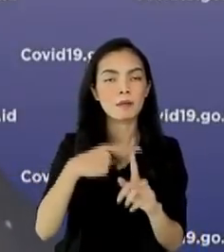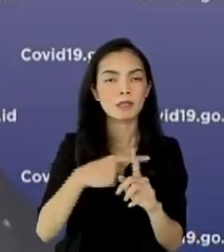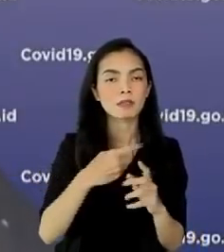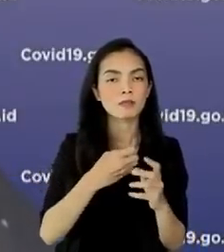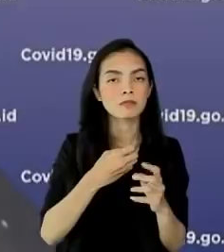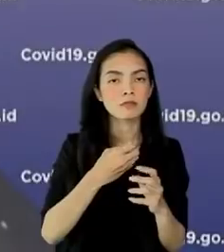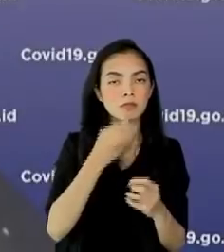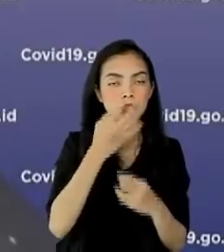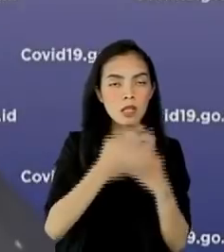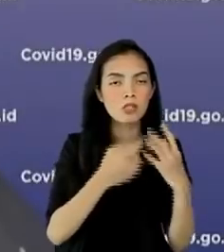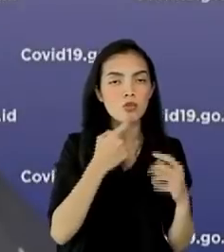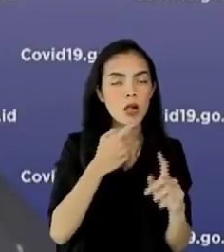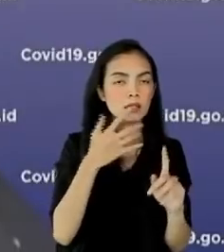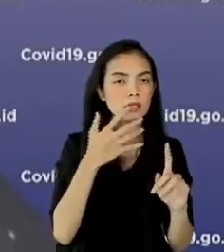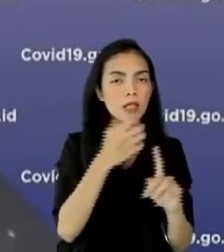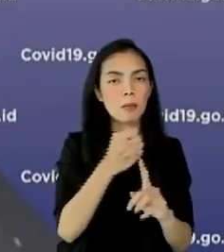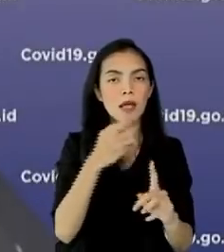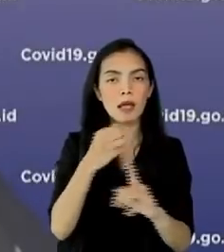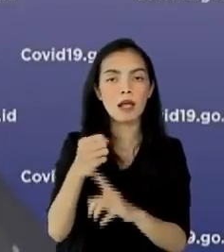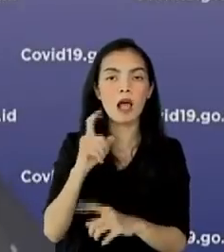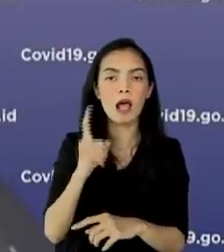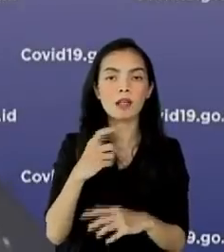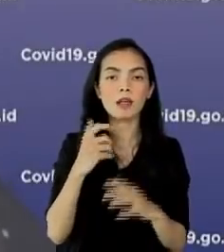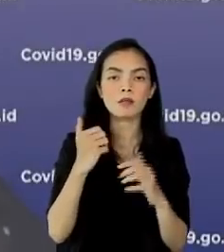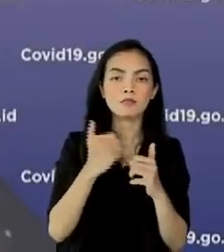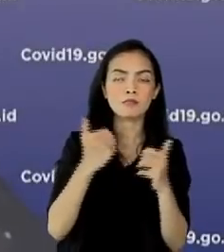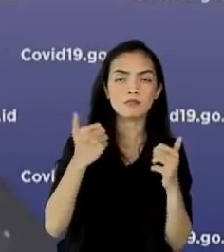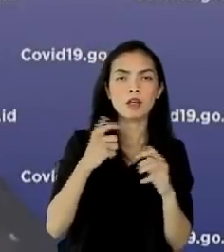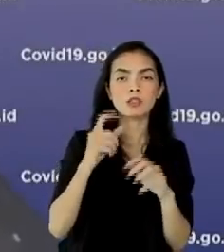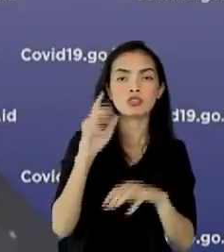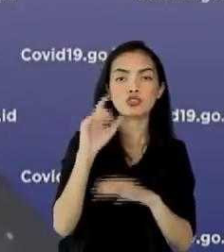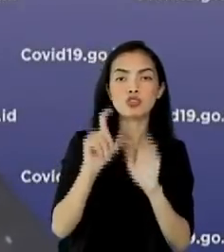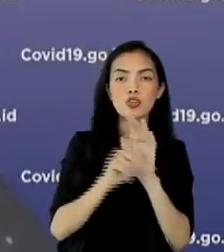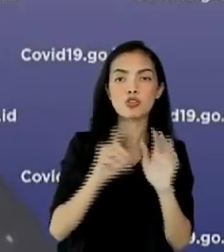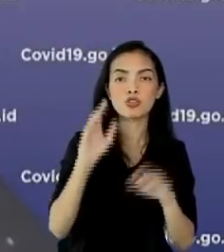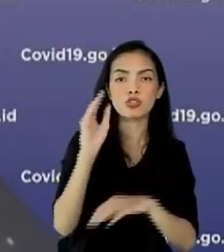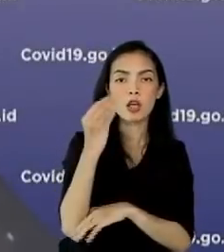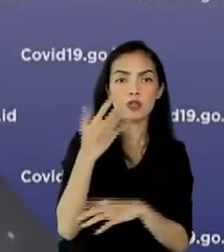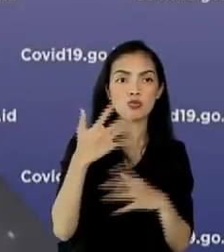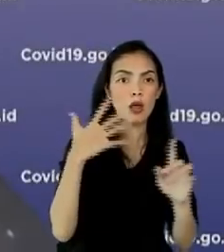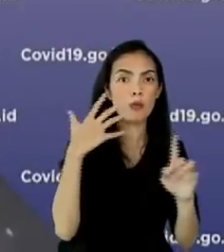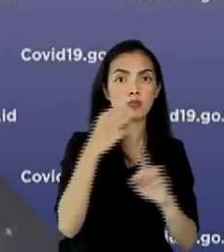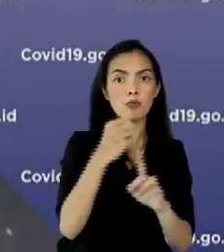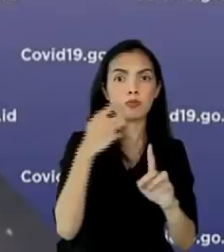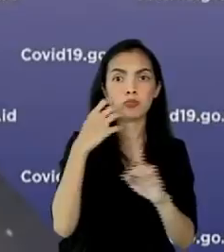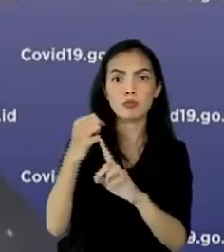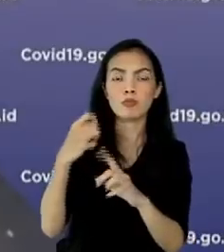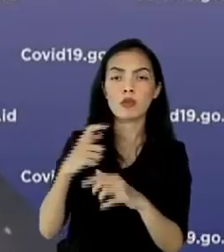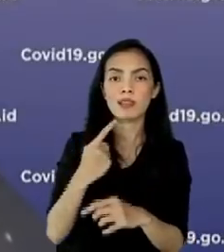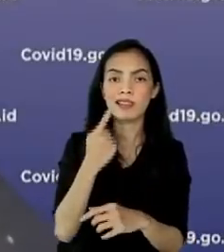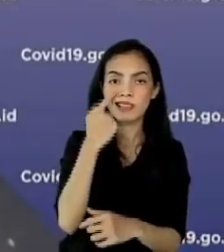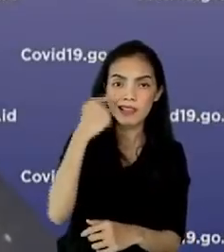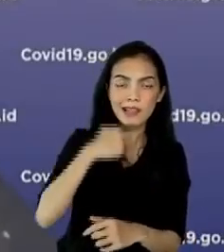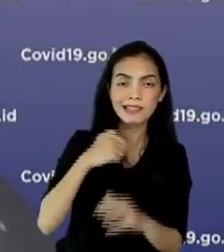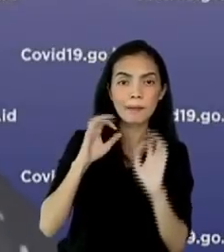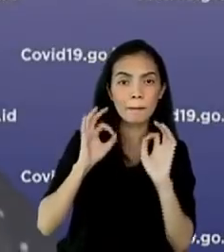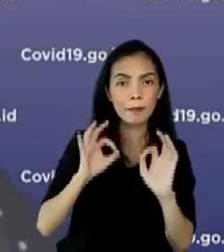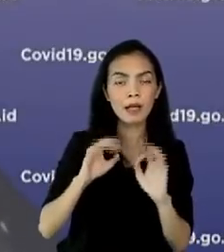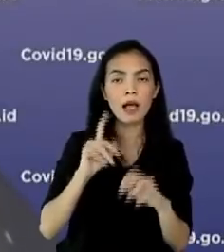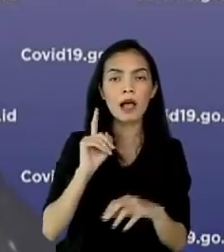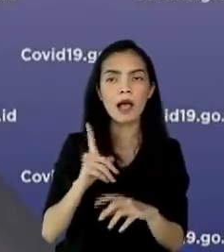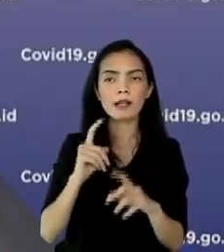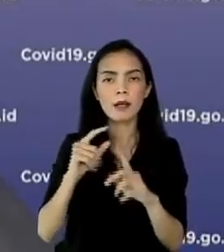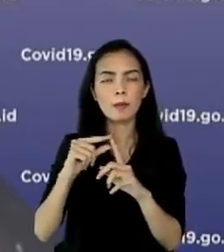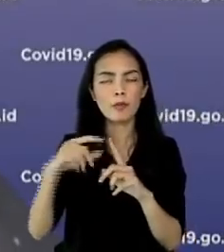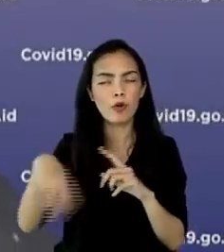hal terkait dengan capaiannya. Ada yang sudah mencapai, misalnya DKI Jakarta sudah jauh mencapai gitu ya, dari angka testing yang ideal.